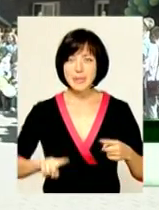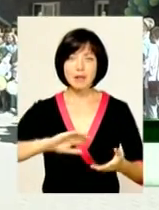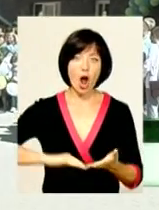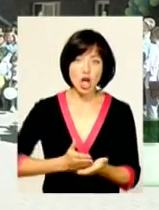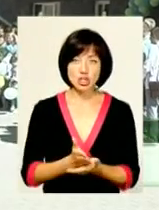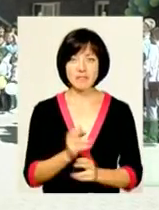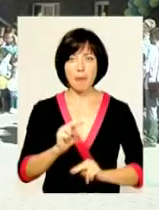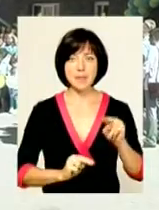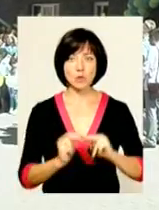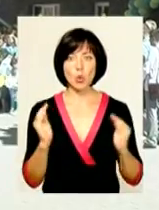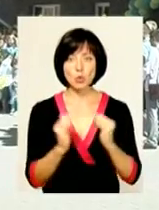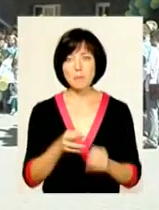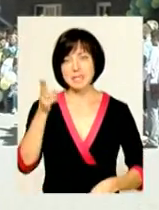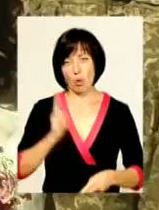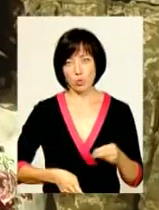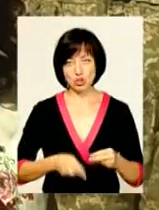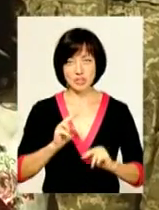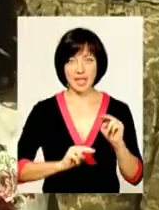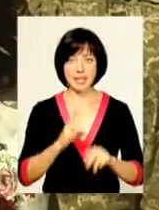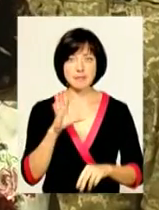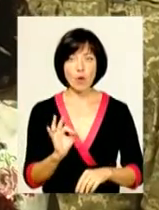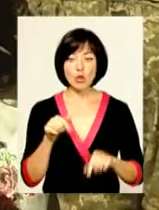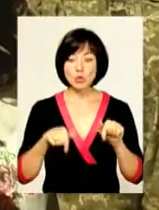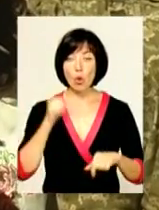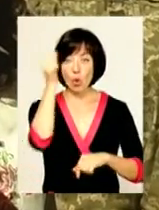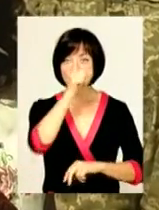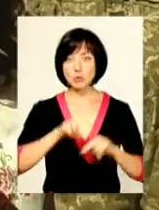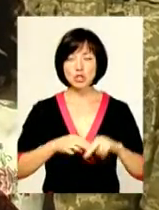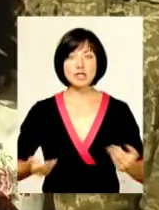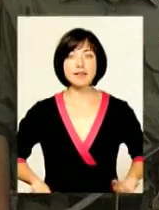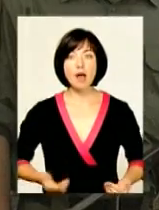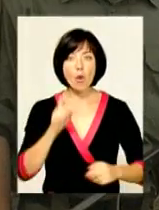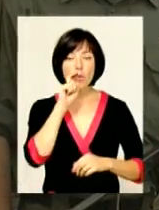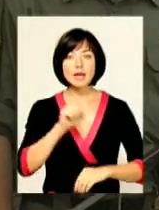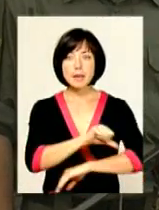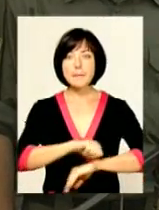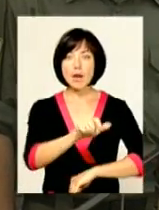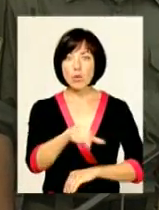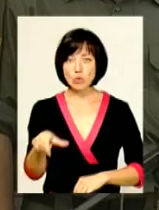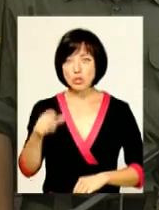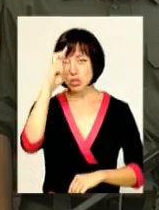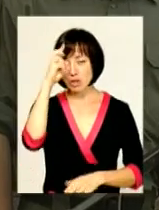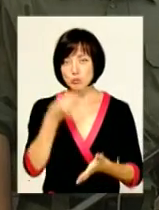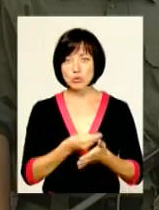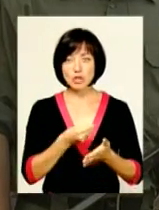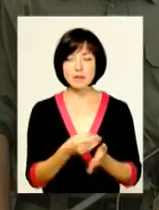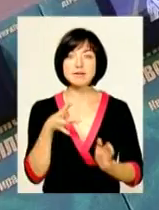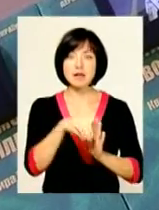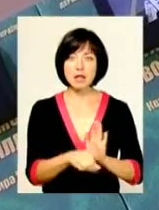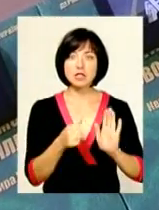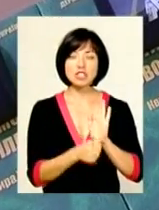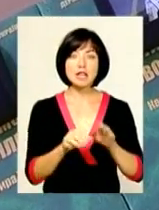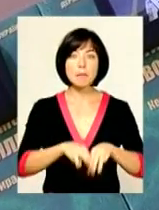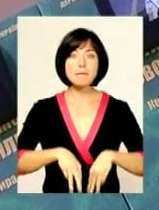качественно построїти дом і закінчити будівництво. Цьогоріч на будівництво житла для українських прикордонників в державному бюджеті заклали